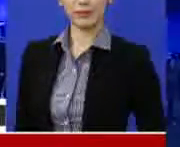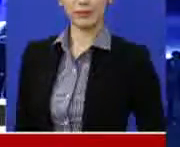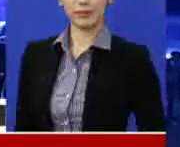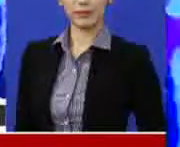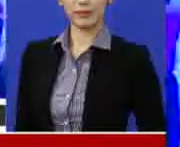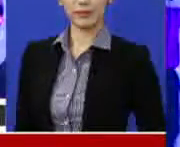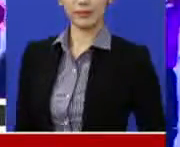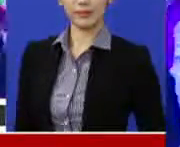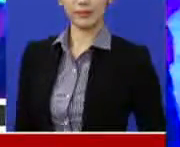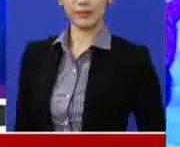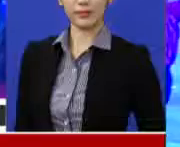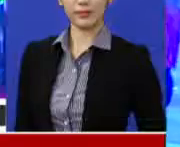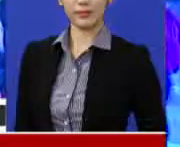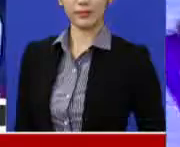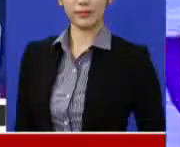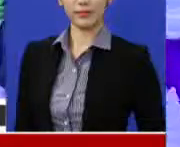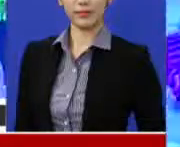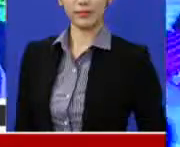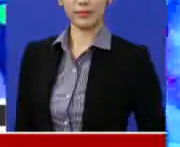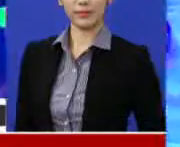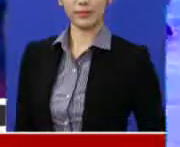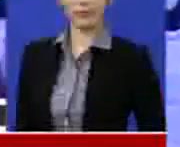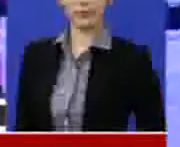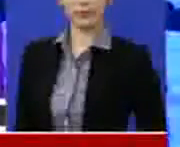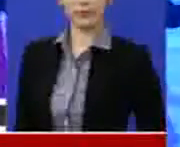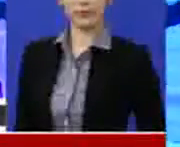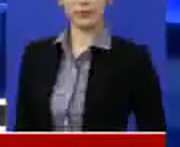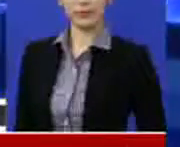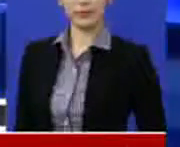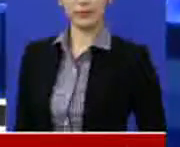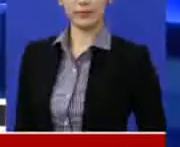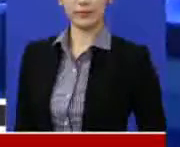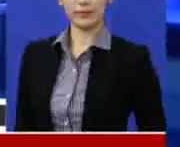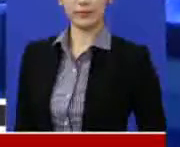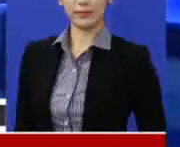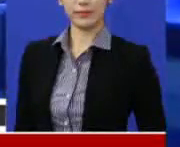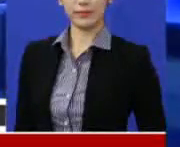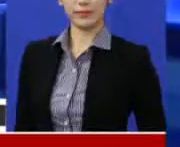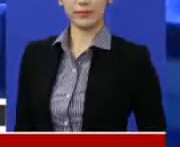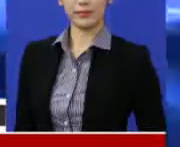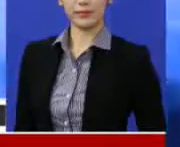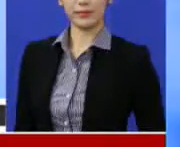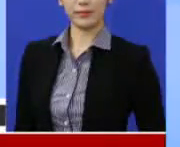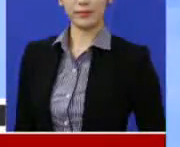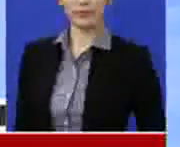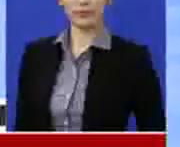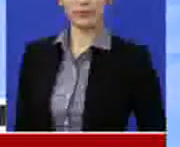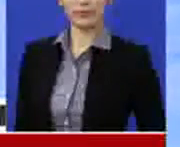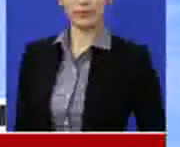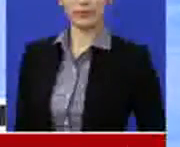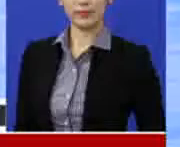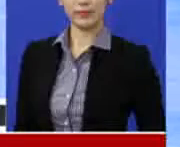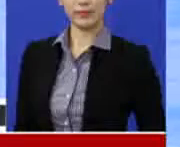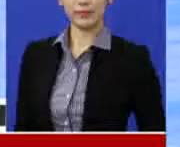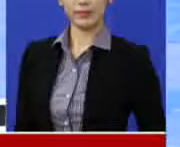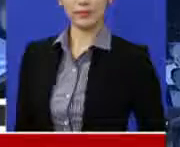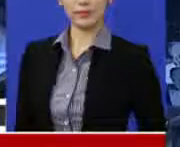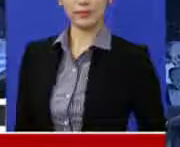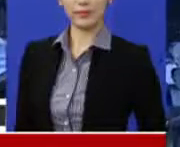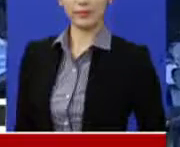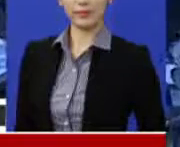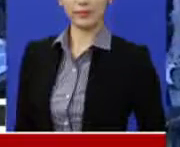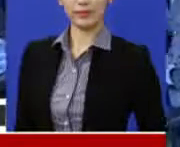펼쳐진 폐회식은 스트릿댄서들이 그라운드를 누비는 선수들을 모티브로 춤을 선보이는 무대로 공식 행사를